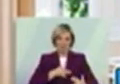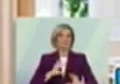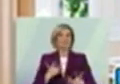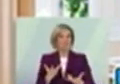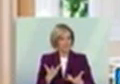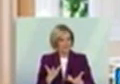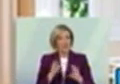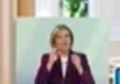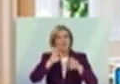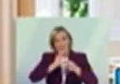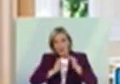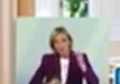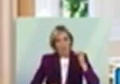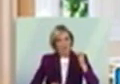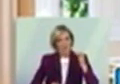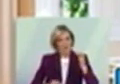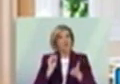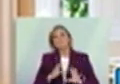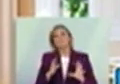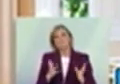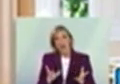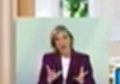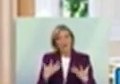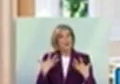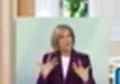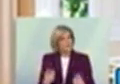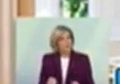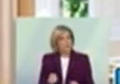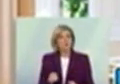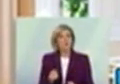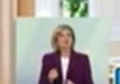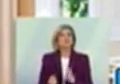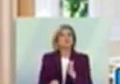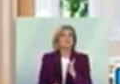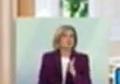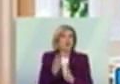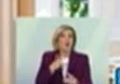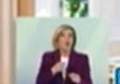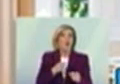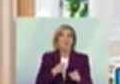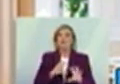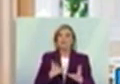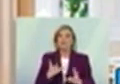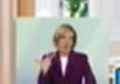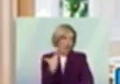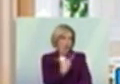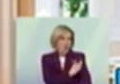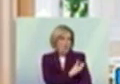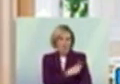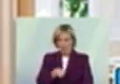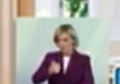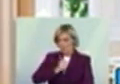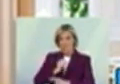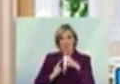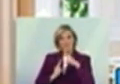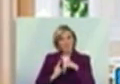μπροστά προκειμένου να υποστηρίξουν το εμφιλεγόμενο τουλάχιστον αυτό νομοσχέδιο. Τώρα, αν θέλετε να πούμε για το τι